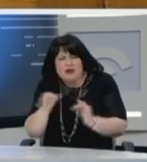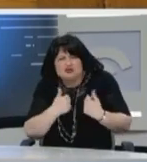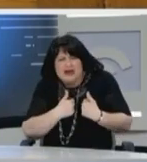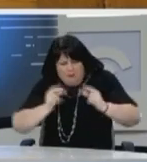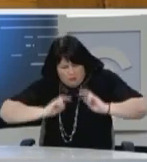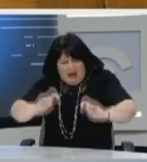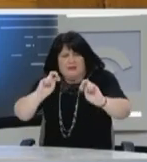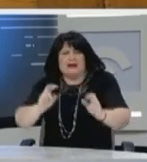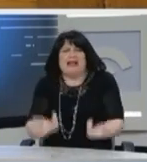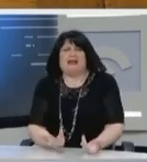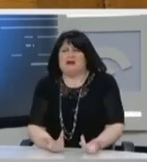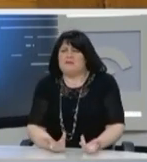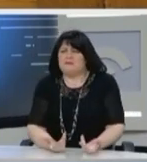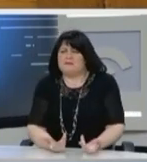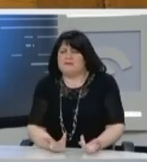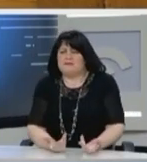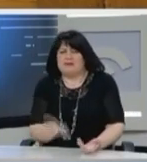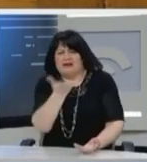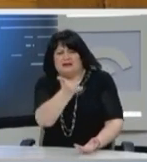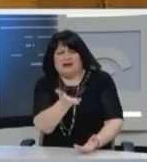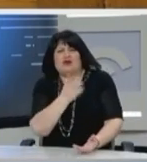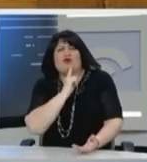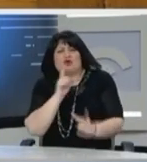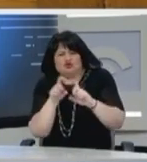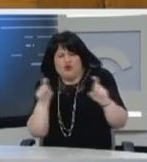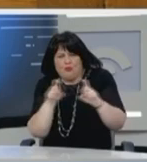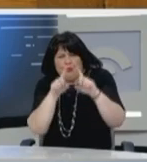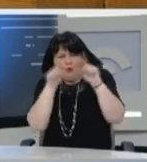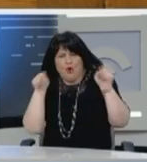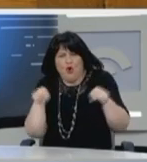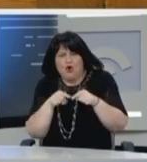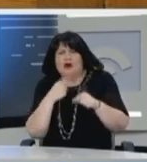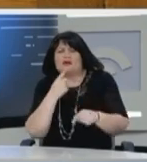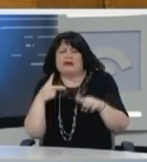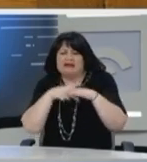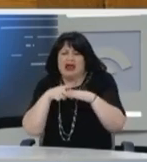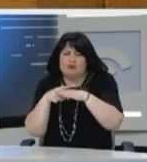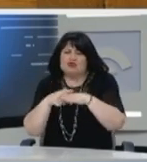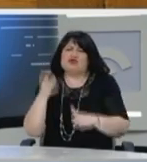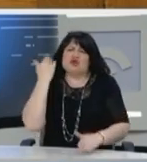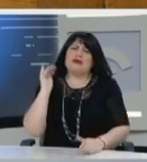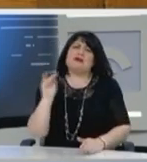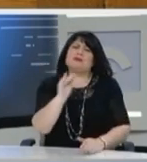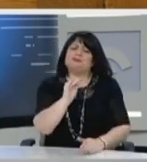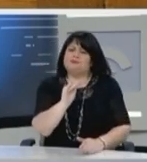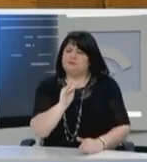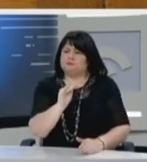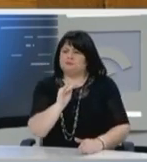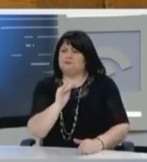σου. Μετά στους μικρομολογιούχους. Τους λέγανε οι τράπεζες στους